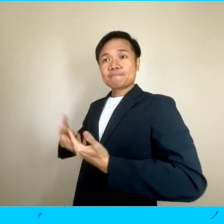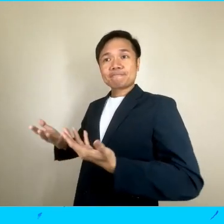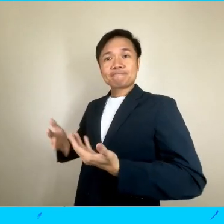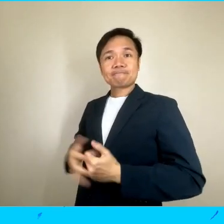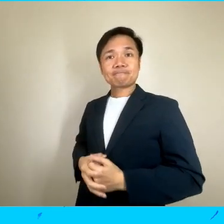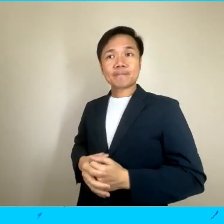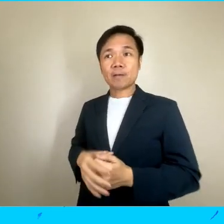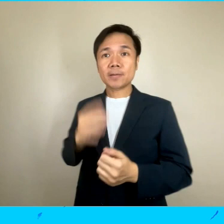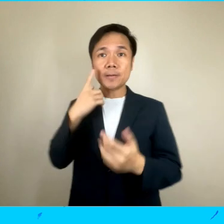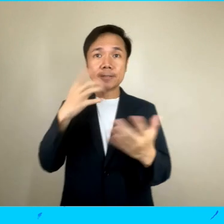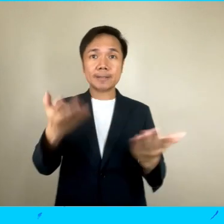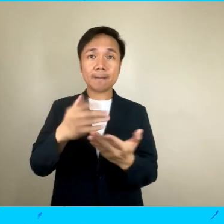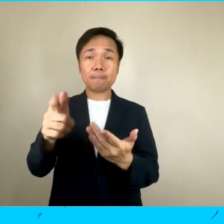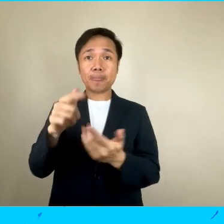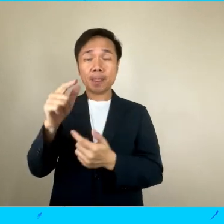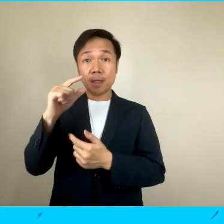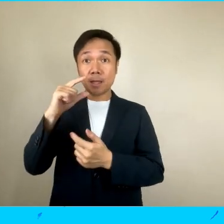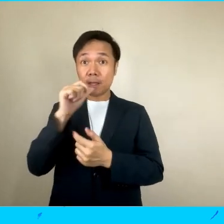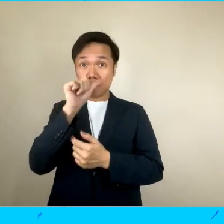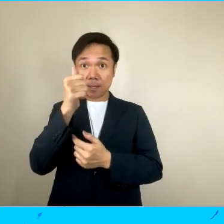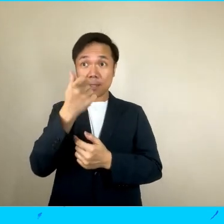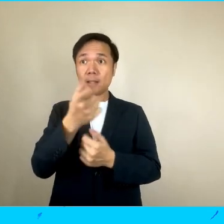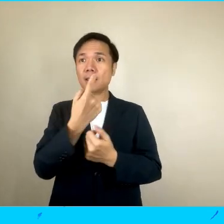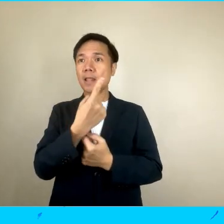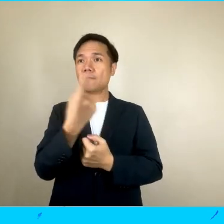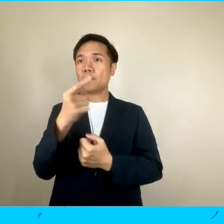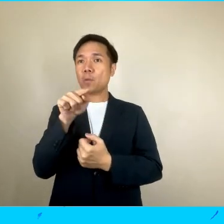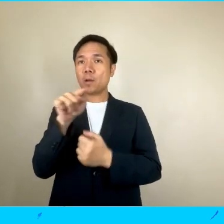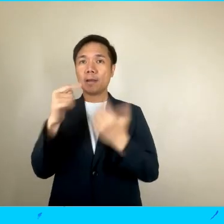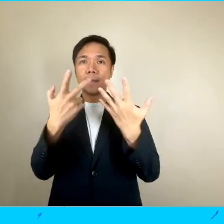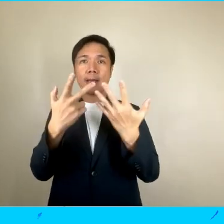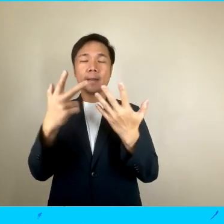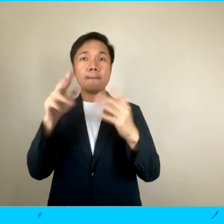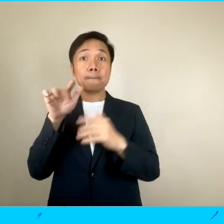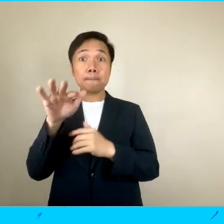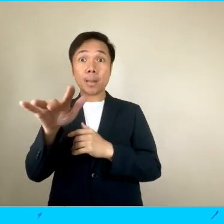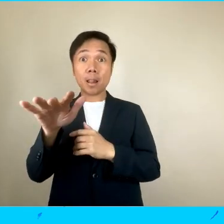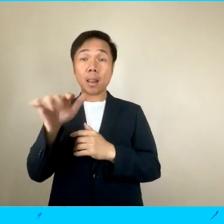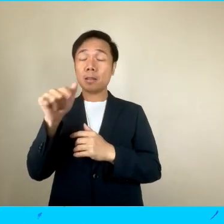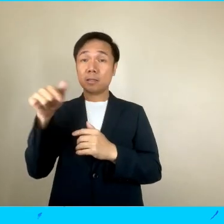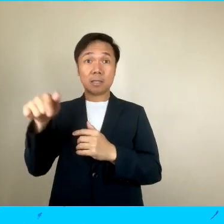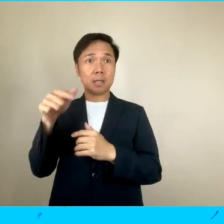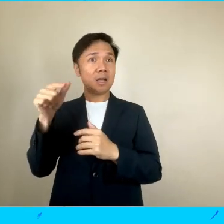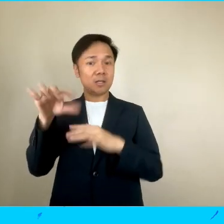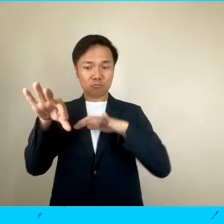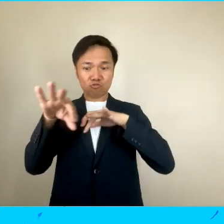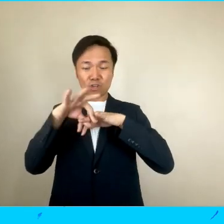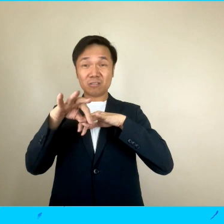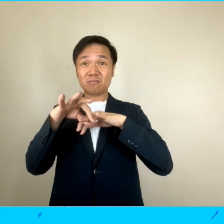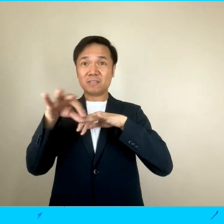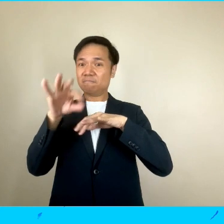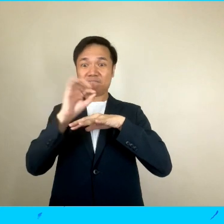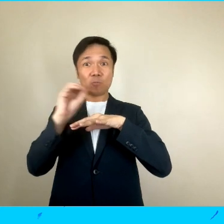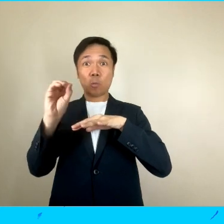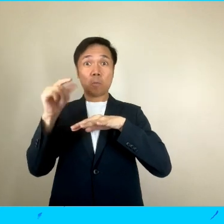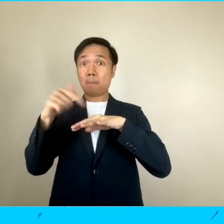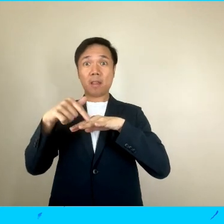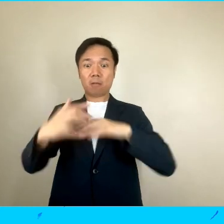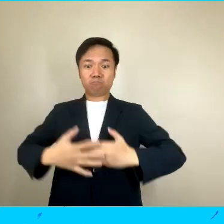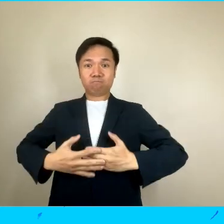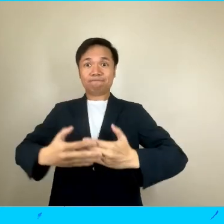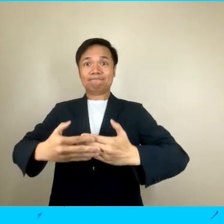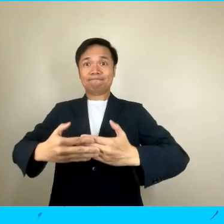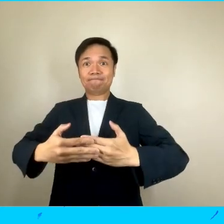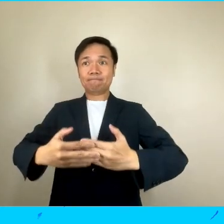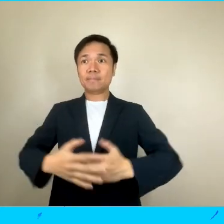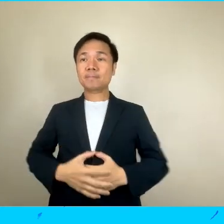qui sont enceintes. Donc, on a eu une recherche qui a été réalisée en Inde avec plus de 11